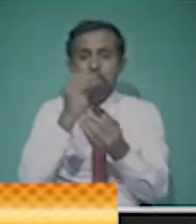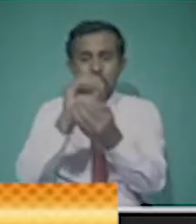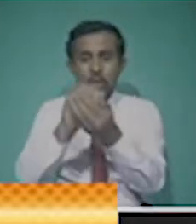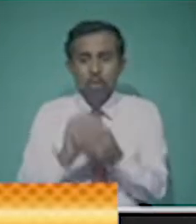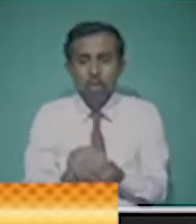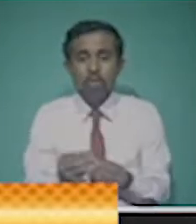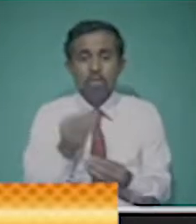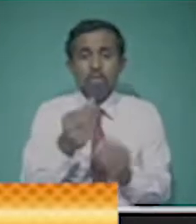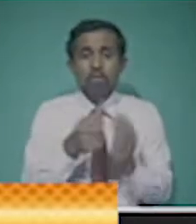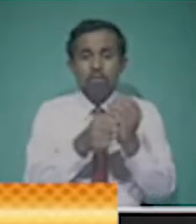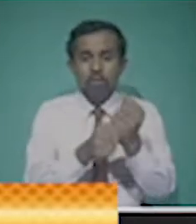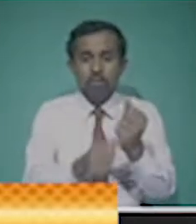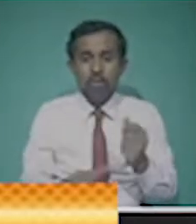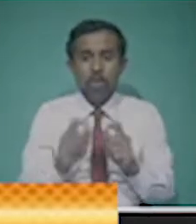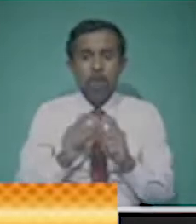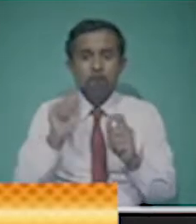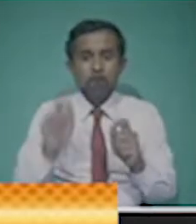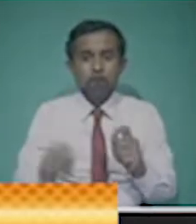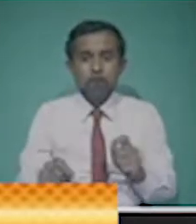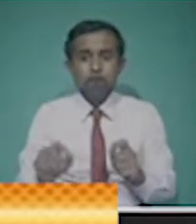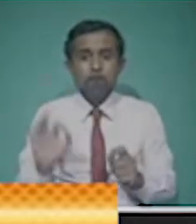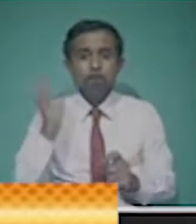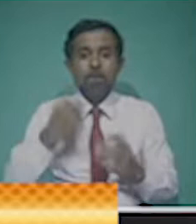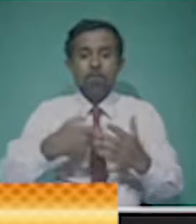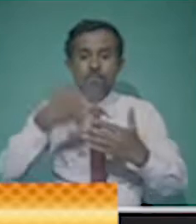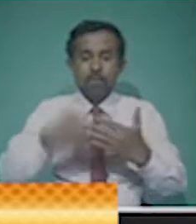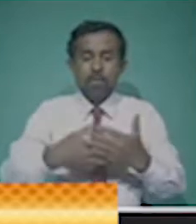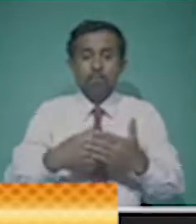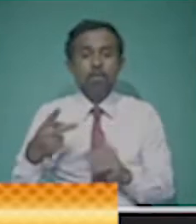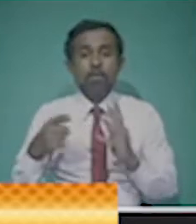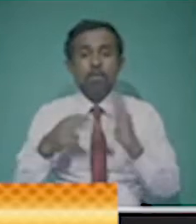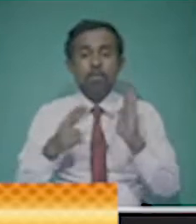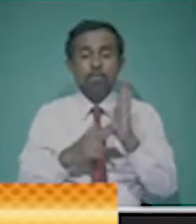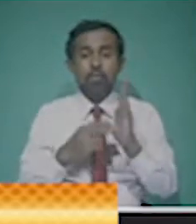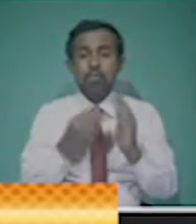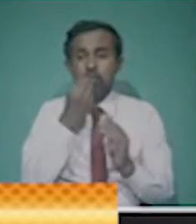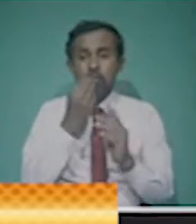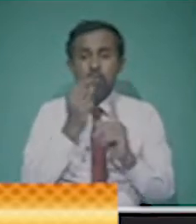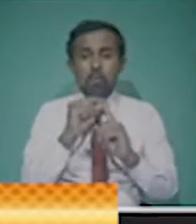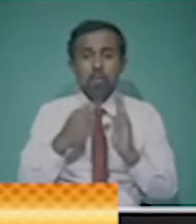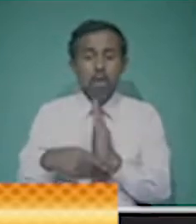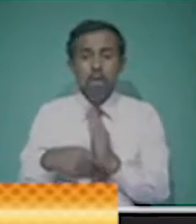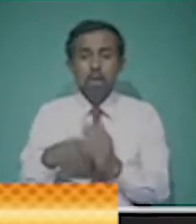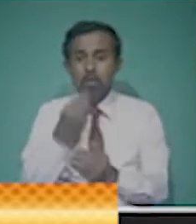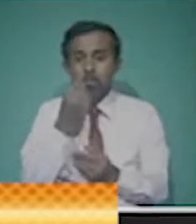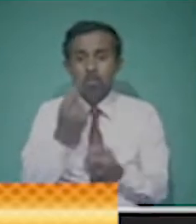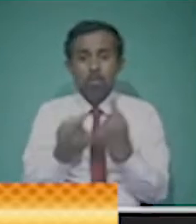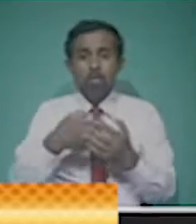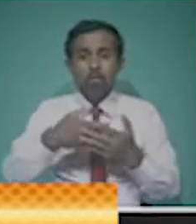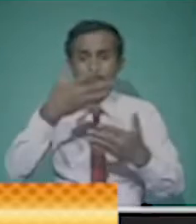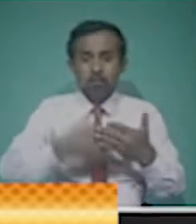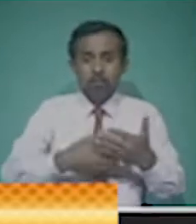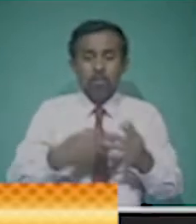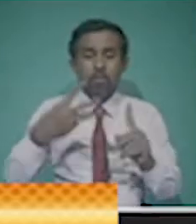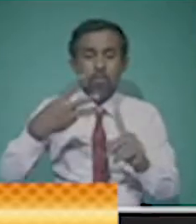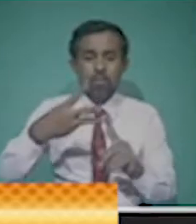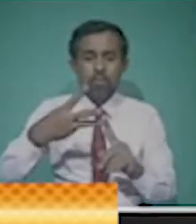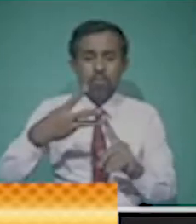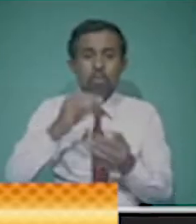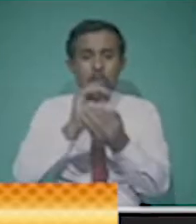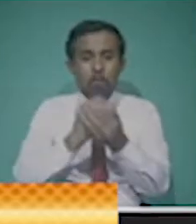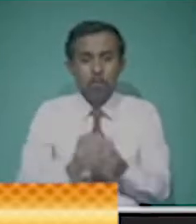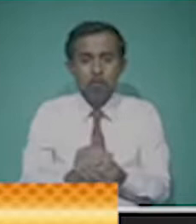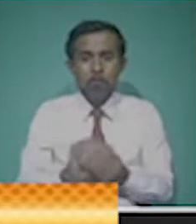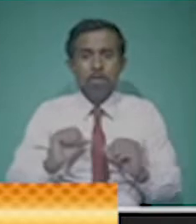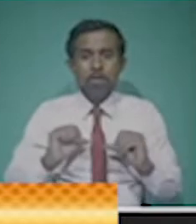2. ஸ்ரீலங்கா ஃபுட் செக்யூரிட்டி மானிட்டரிங் மிஷன் ஆஃப் தி யுனைடெட் நேஷன்ஸ் வேர்ல்ட் ஃபுட் ப்ரோக்ராம். 3. எக்கனாமிக் சர்வே ரிப்போர்ட் ஆஃப் ஸ்ரீலங்கா ரெட் கிராஸ்